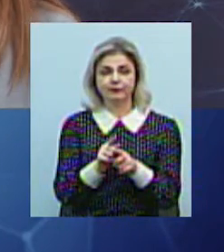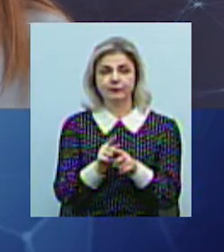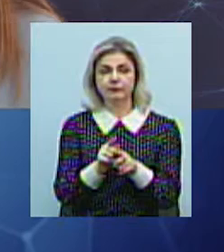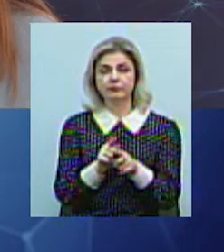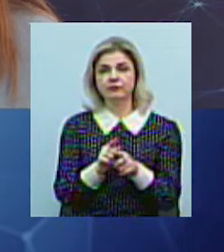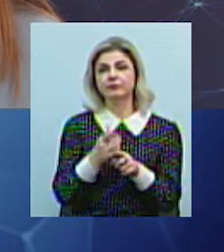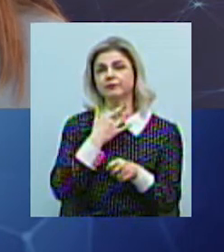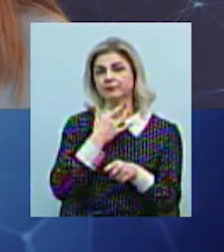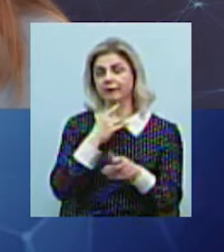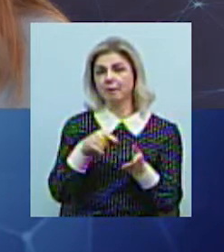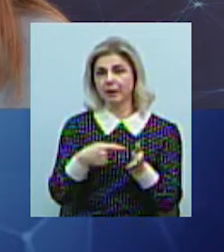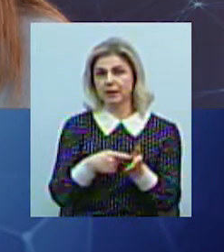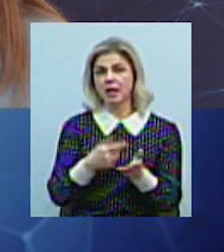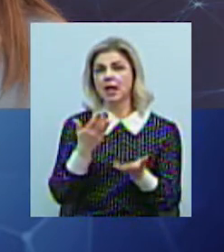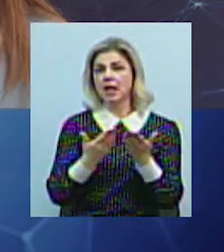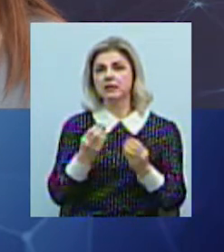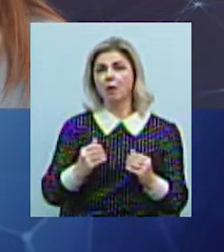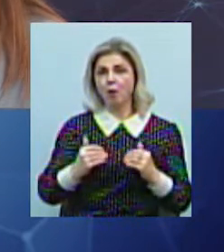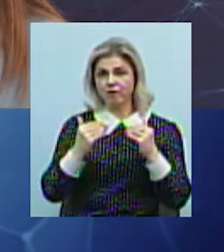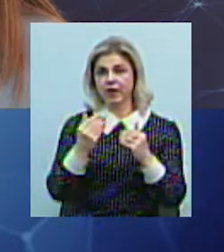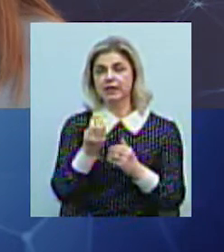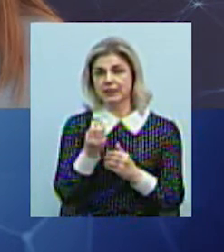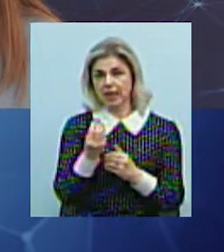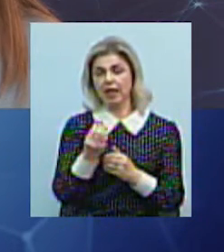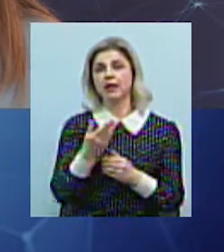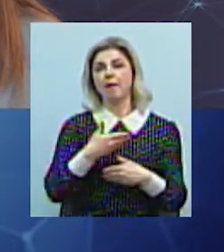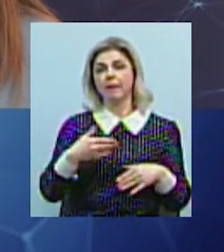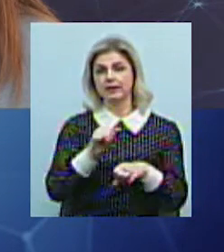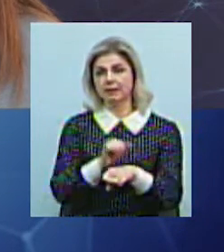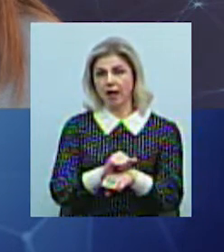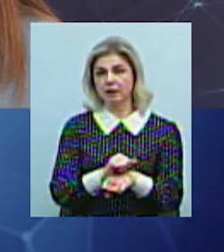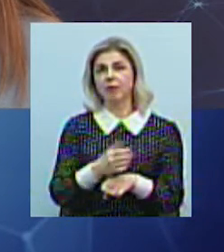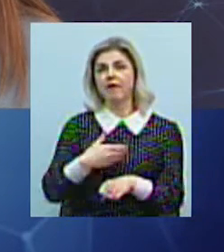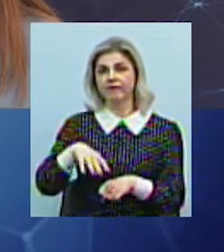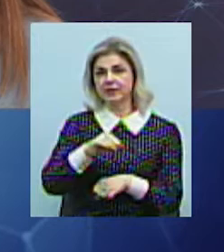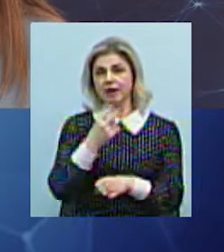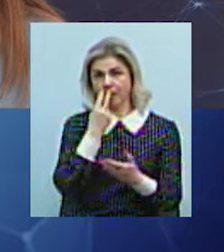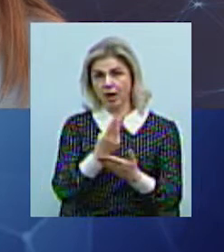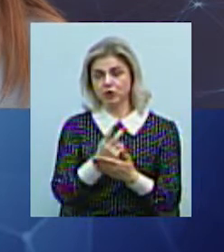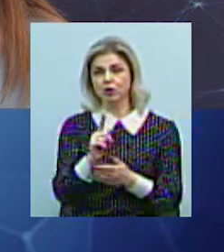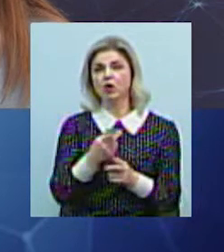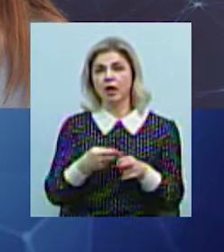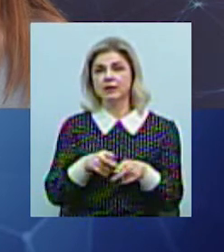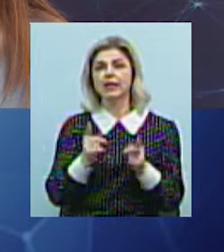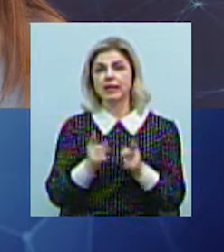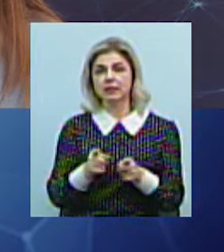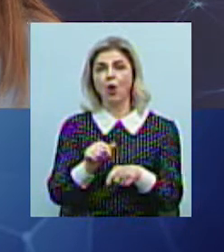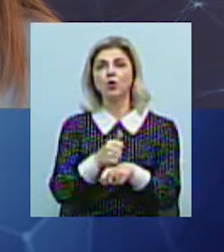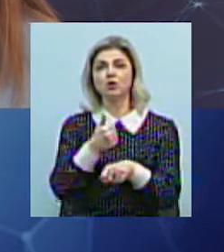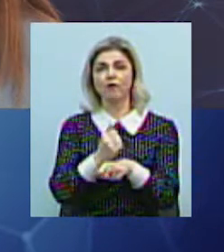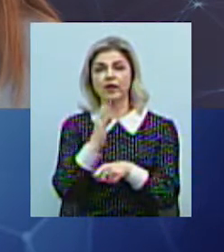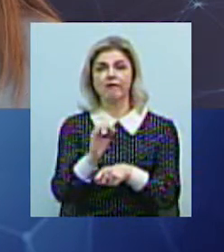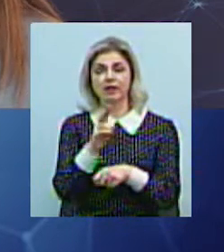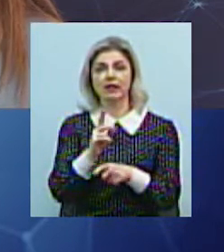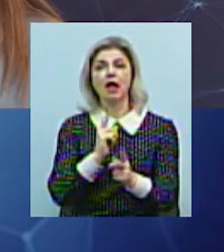ви не підвищите ціну, це було неодноразово, якщо ви не підвищите ціну, ми станемо, то ми всі бачимо, що це дійсно основний вид